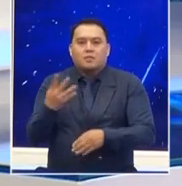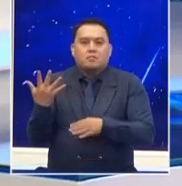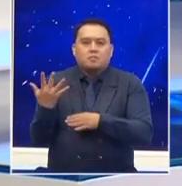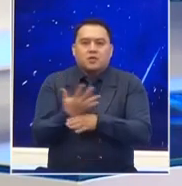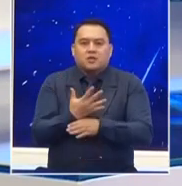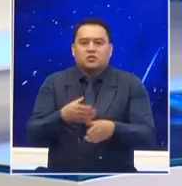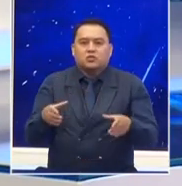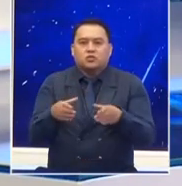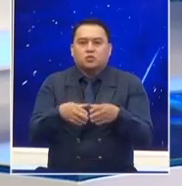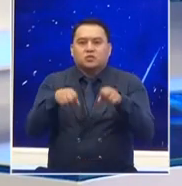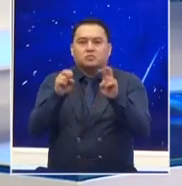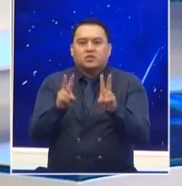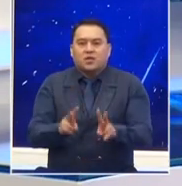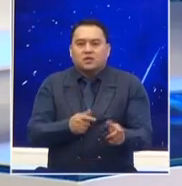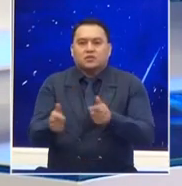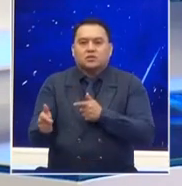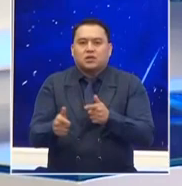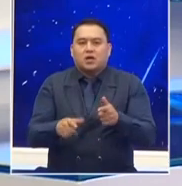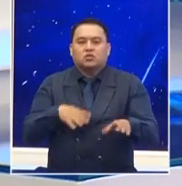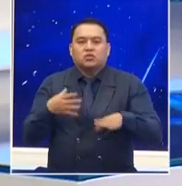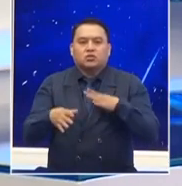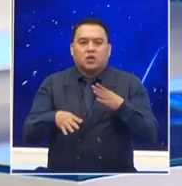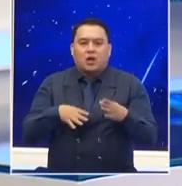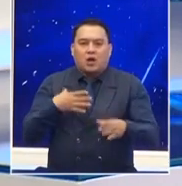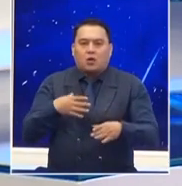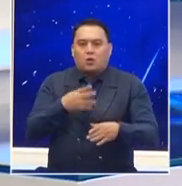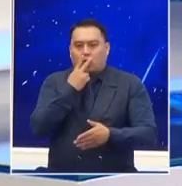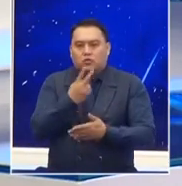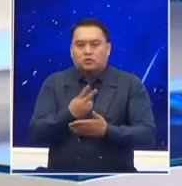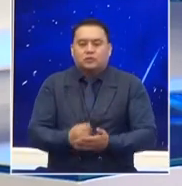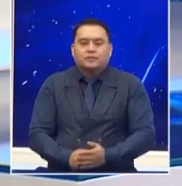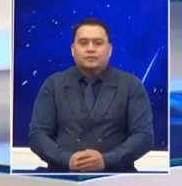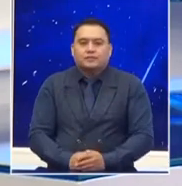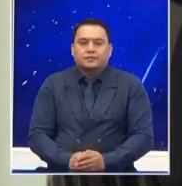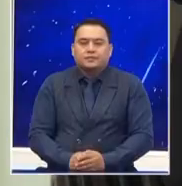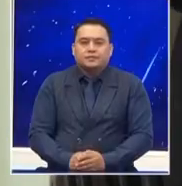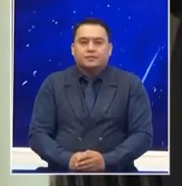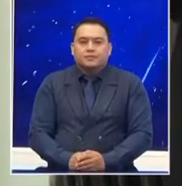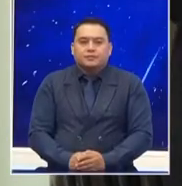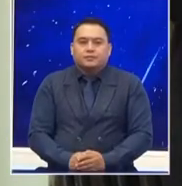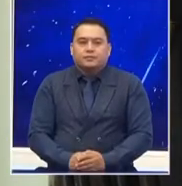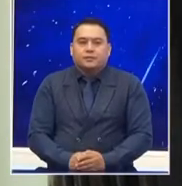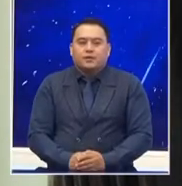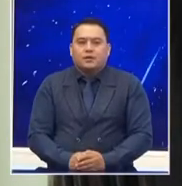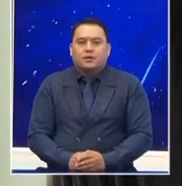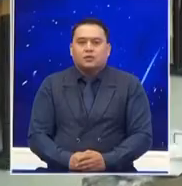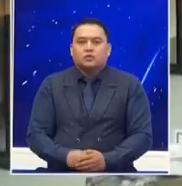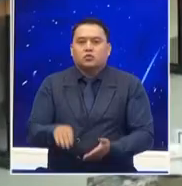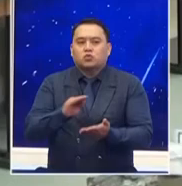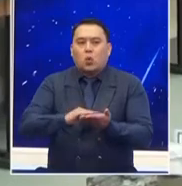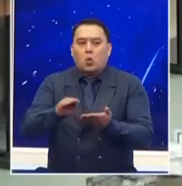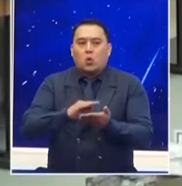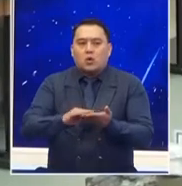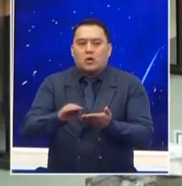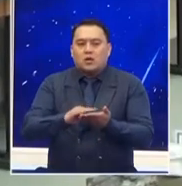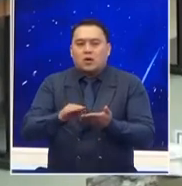топты мамандар дайындап жатыр. Кезекті жаттығуға бақ өкілдері куә болды. Пресс-тур барысында журналистерге